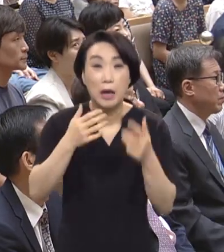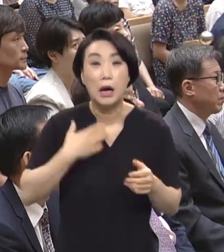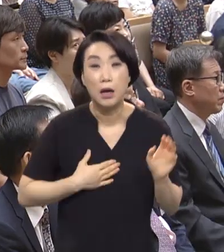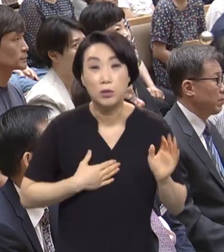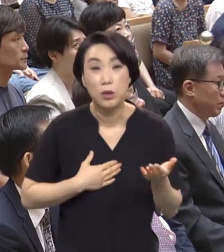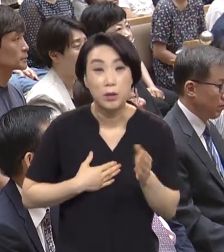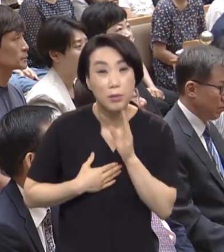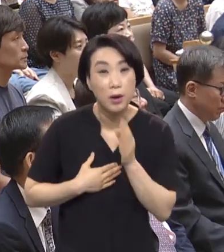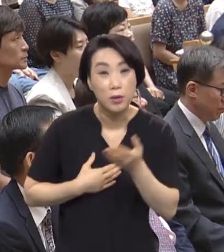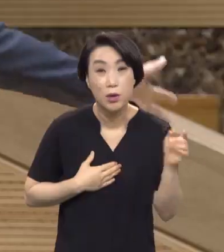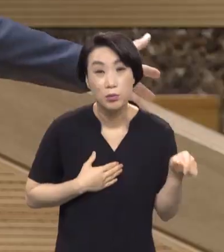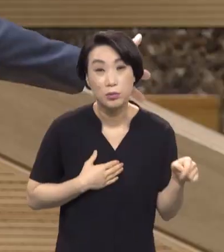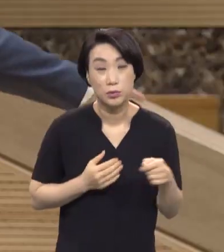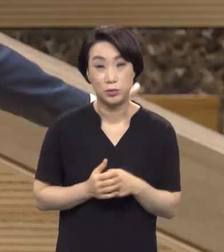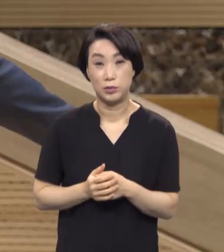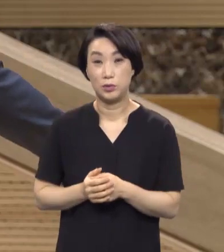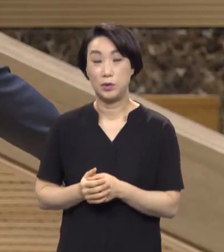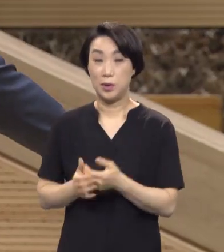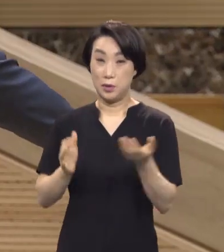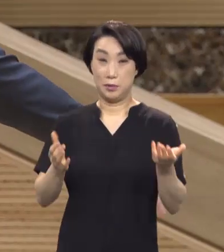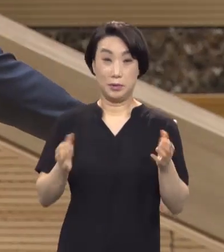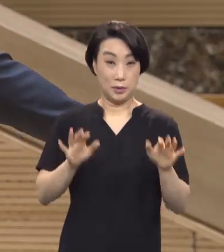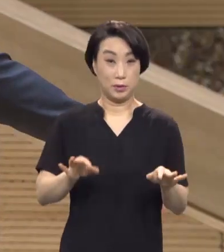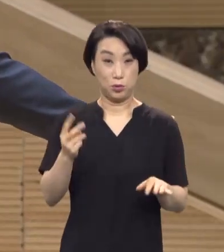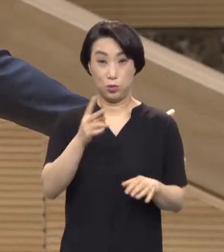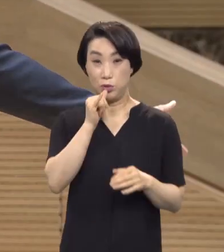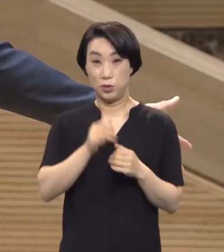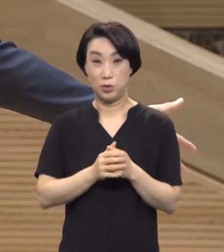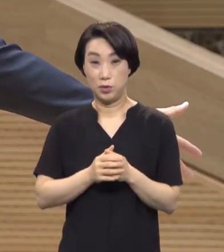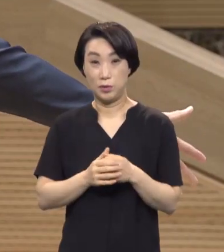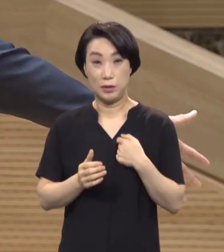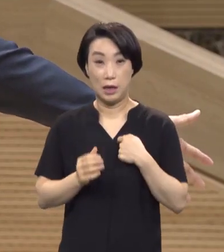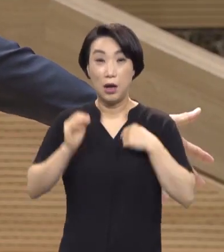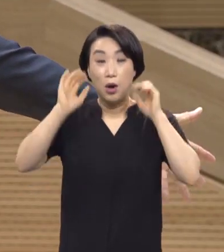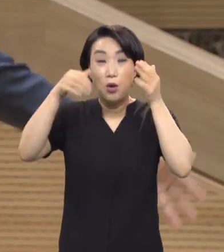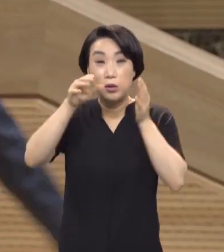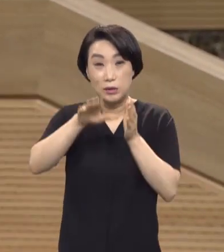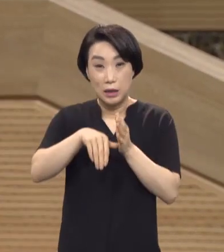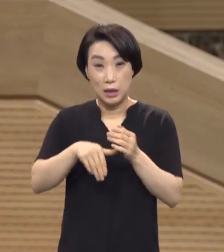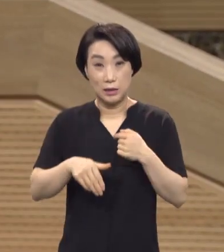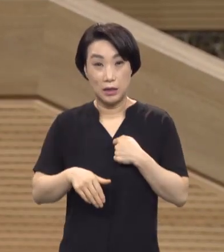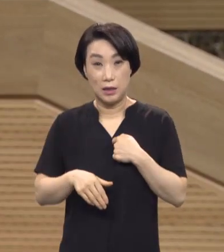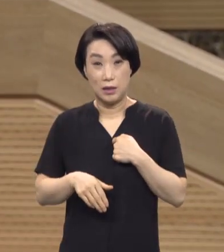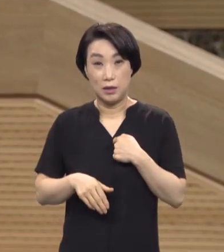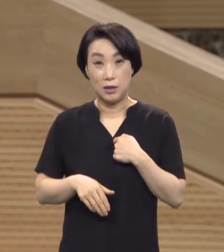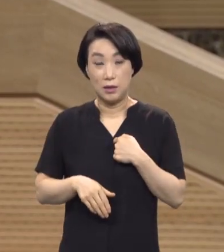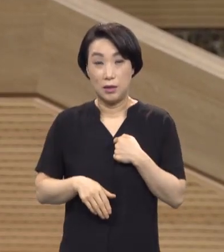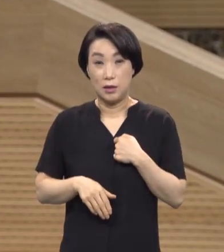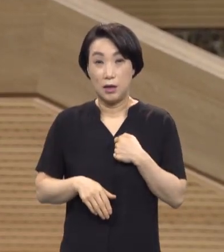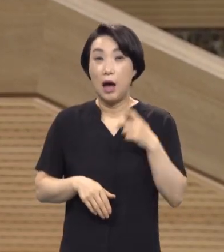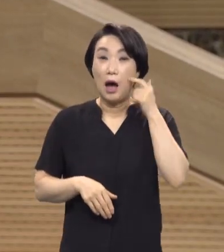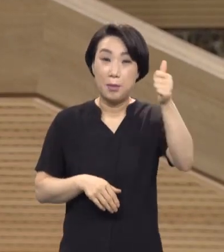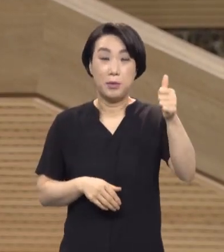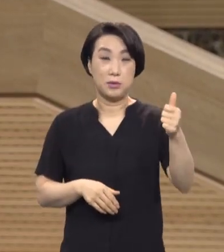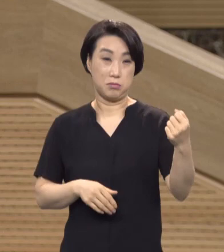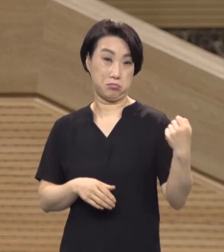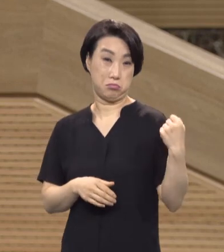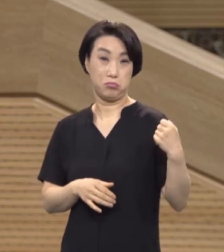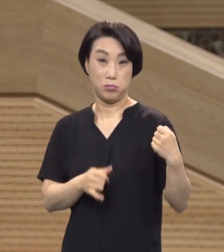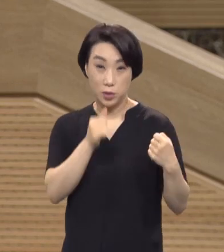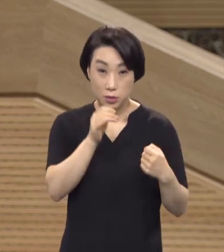해야 된다니까? 여러분, 보세요. 저희가 어렸을 때만 해도, 예, 가부장제도